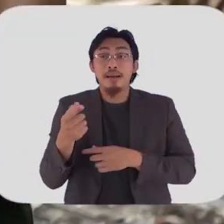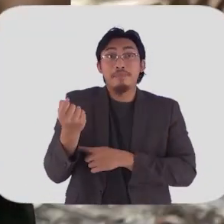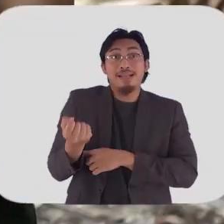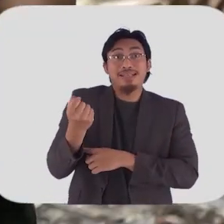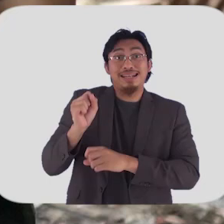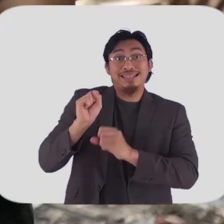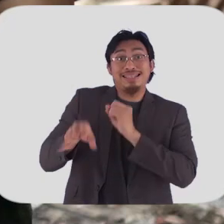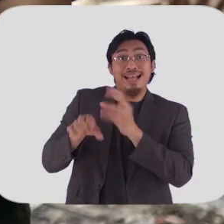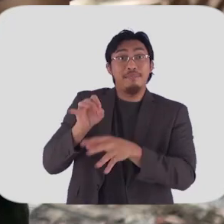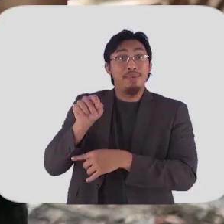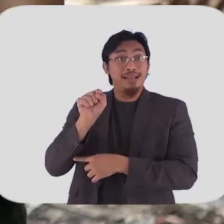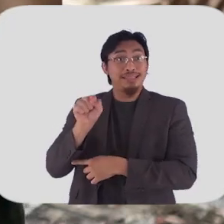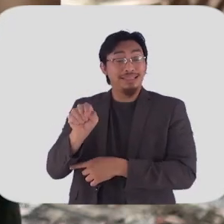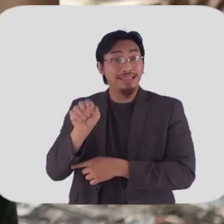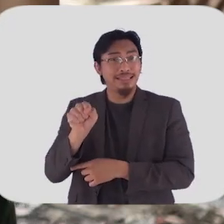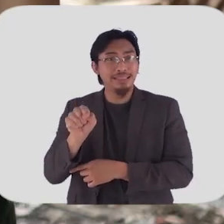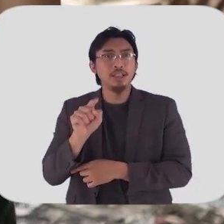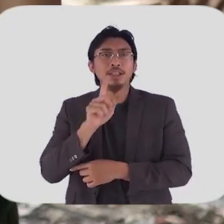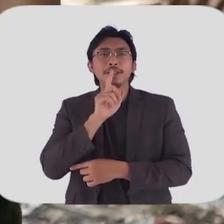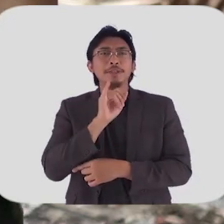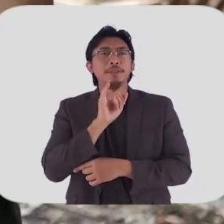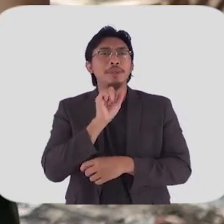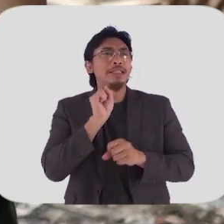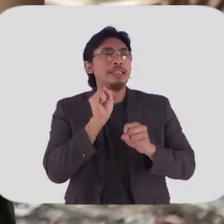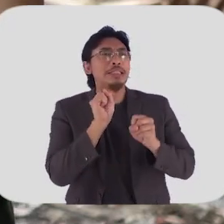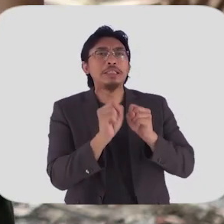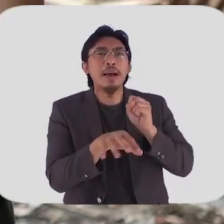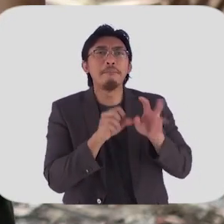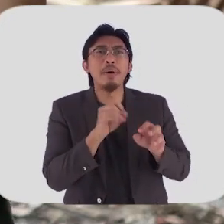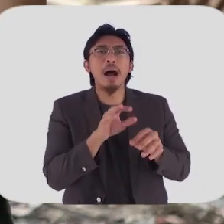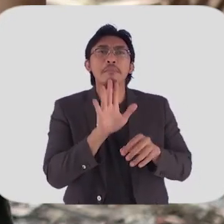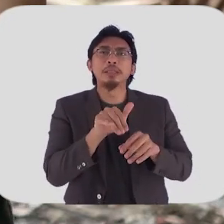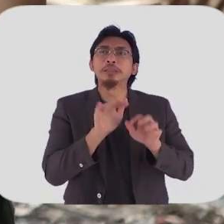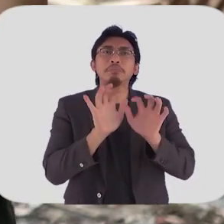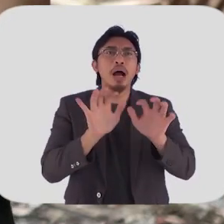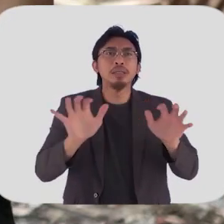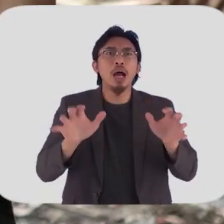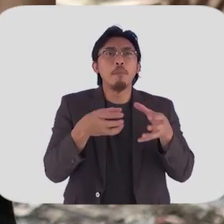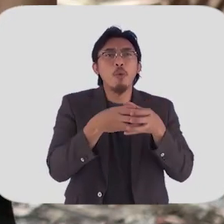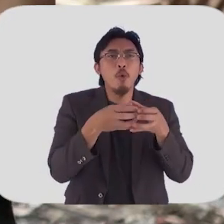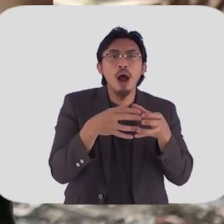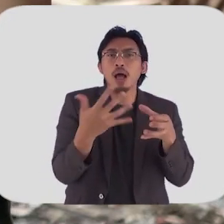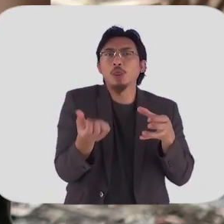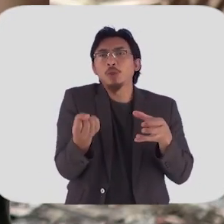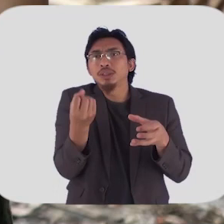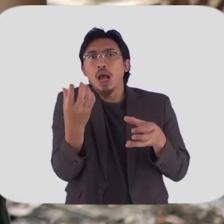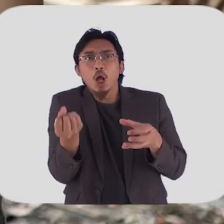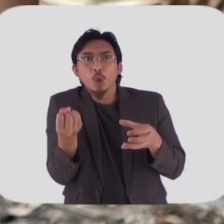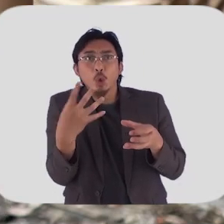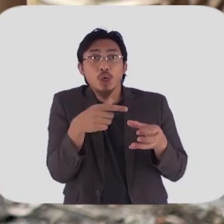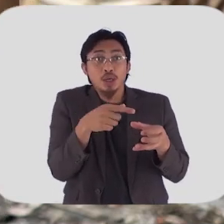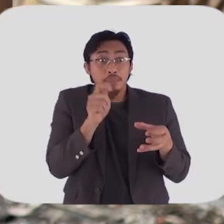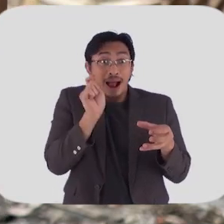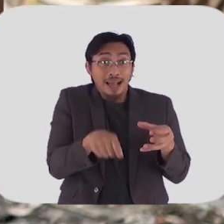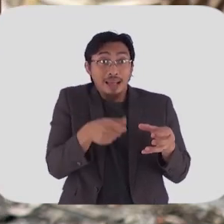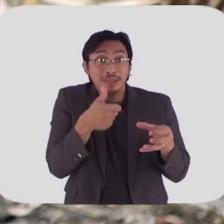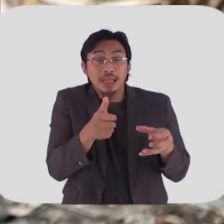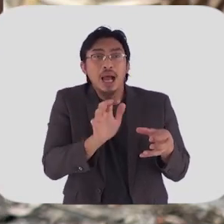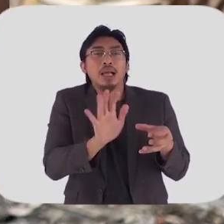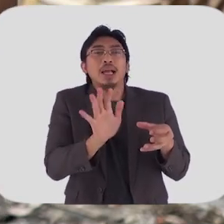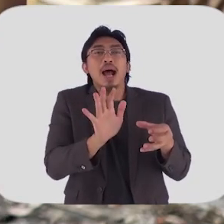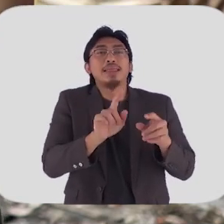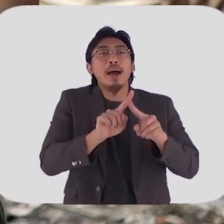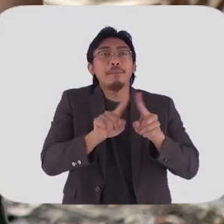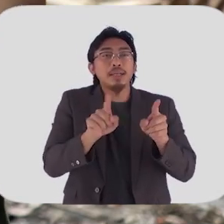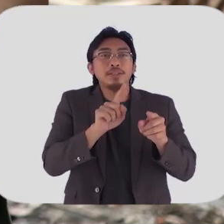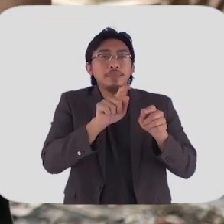Di pasar ini sampahnya itu nggak hanya sampah, artinya masih banyak buah ataupun sayur itu yang masih layak untuk